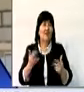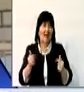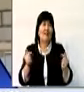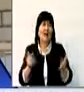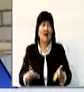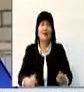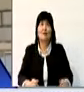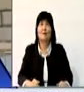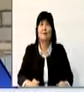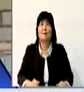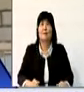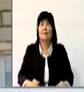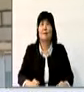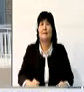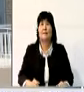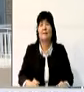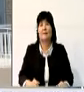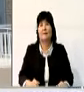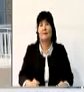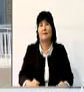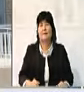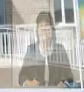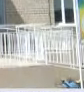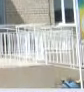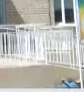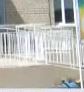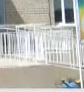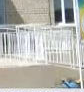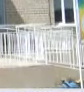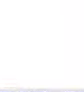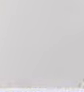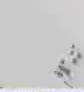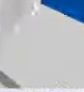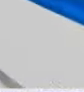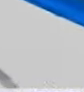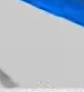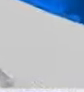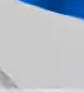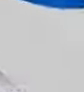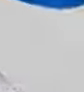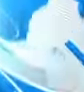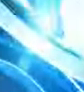Шолпан Исабекова, Иса Шәріпов, Қанат Мұханбетов, Қызылорда телеарнасы.